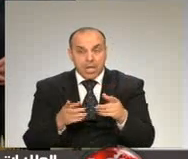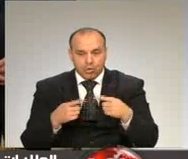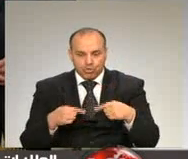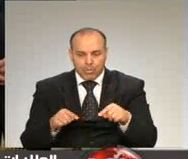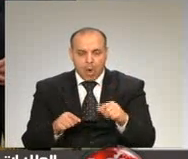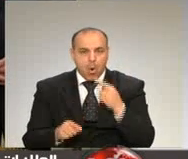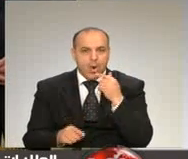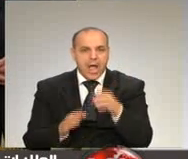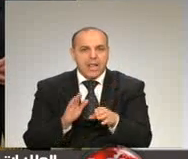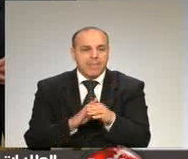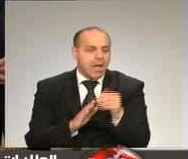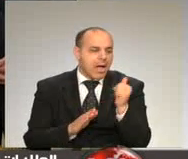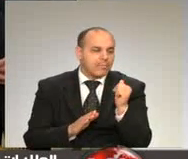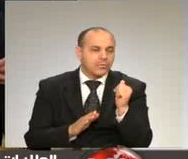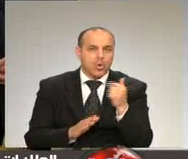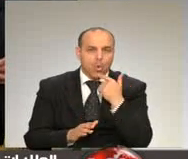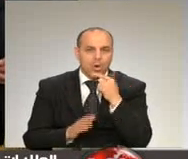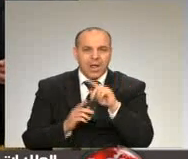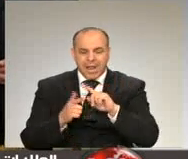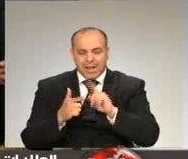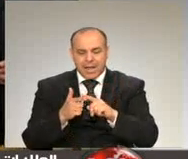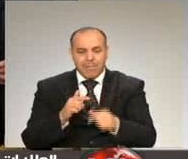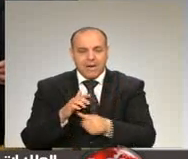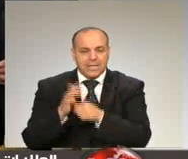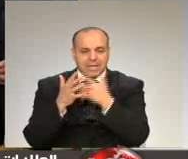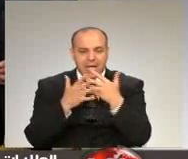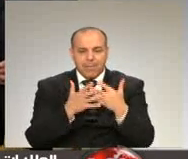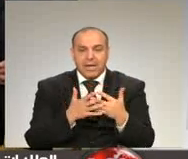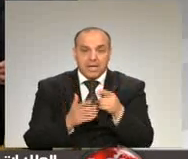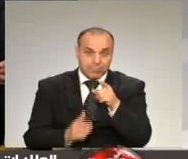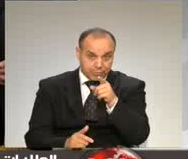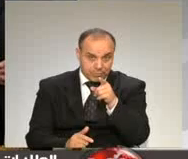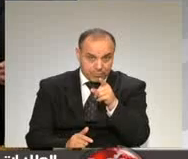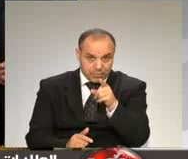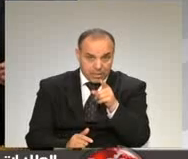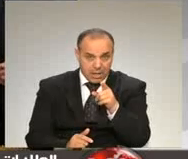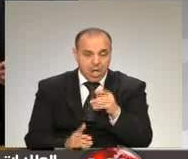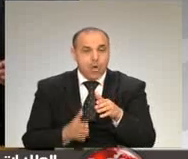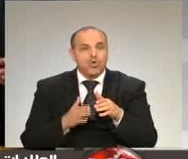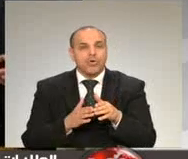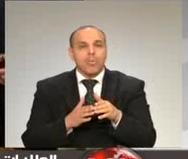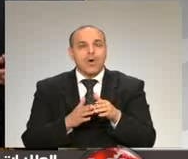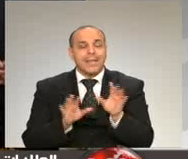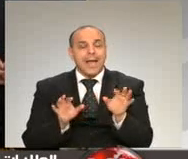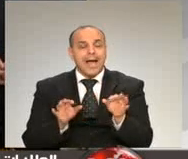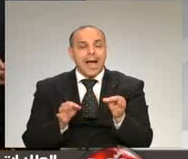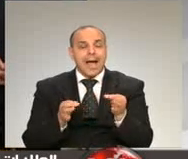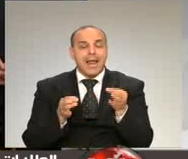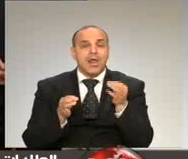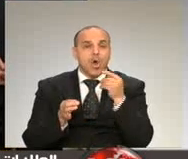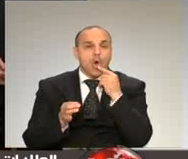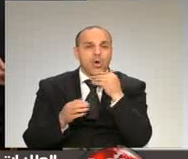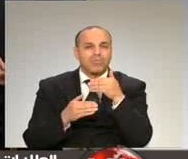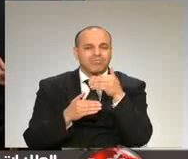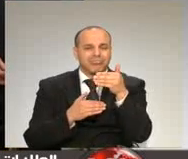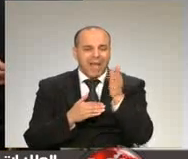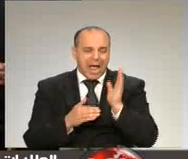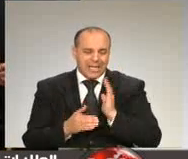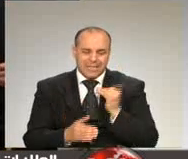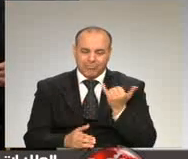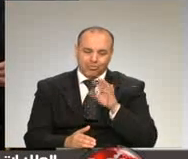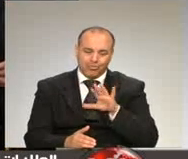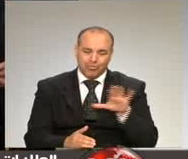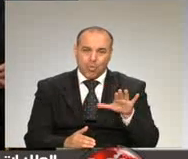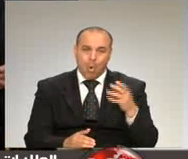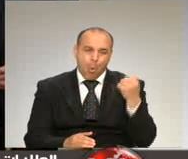التي انطلقت أمس، أكد نائب الرئيس الأمريكي جو بايدن الحاجة إلى حلول تتجاوز البعد العسكري